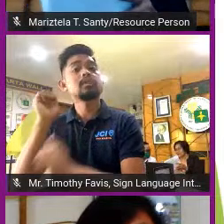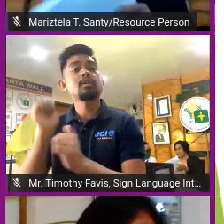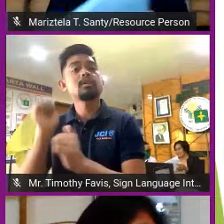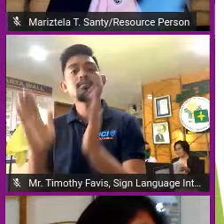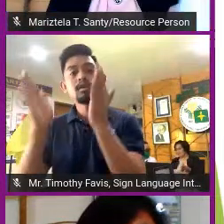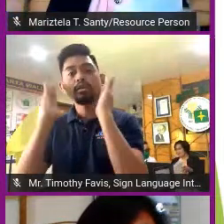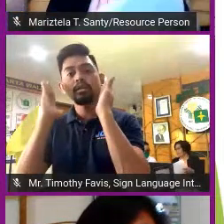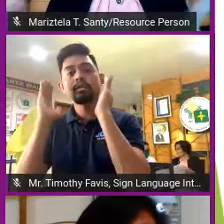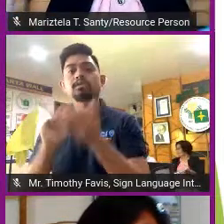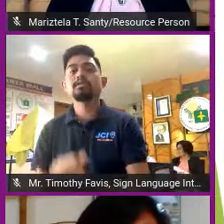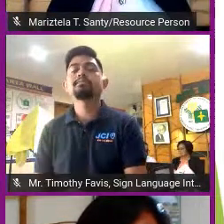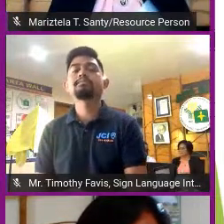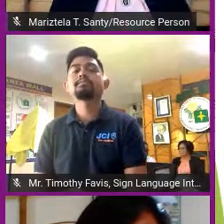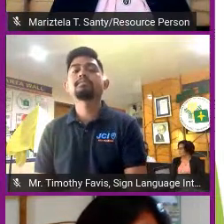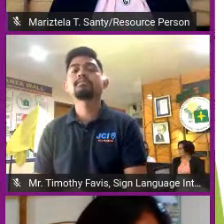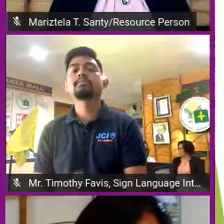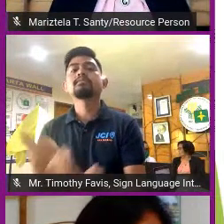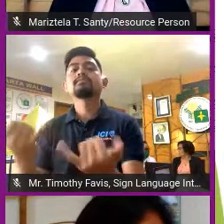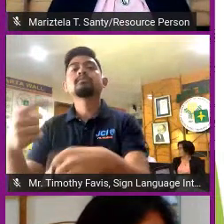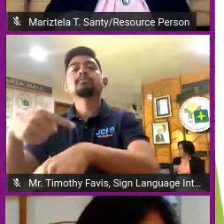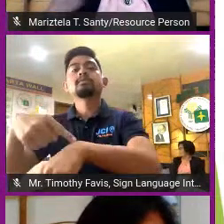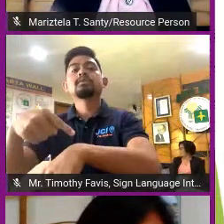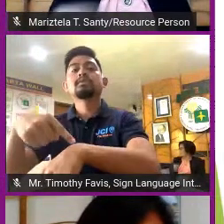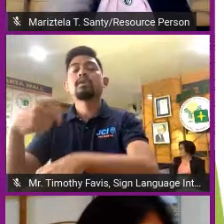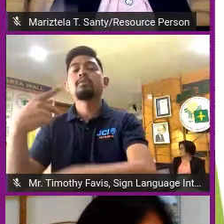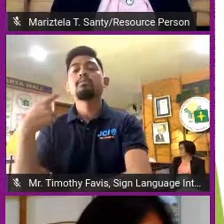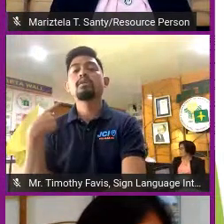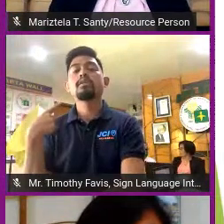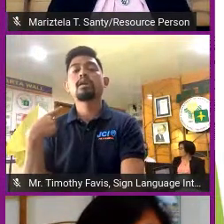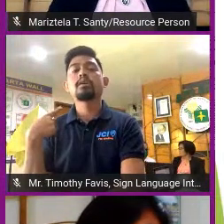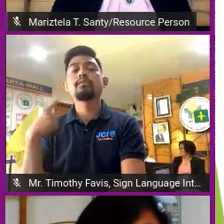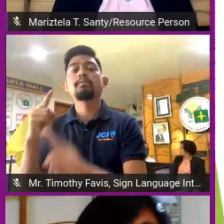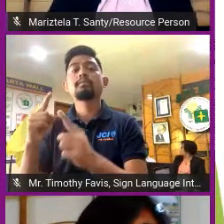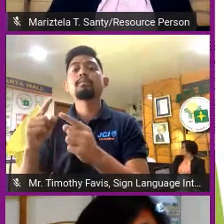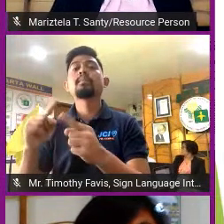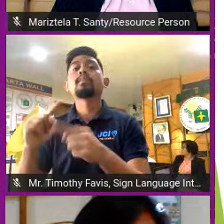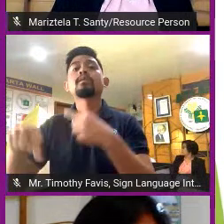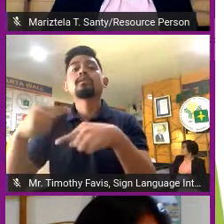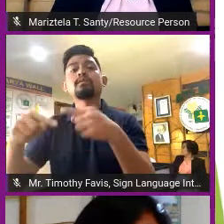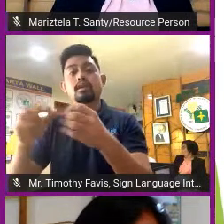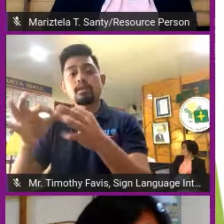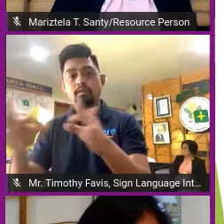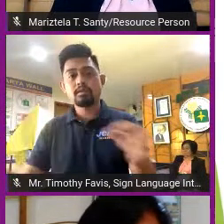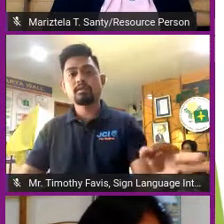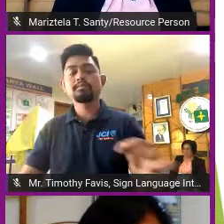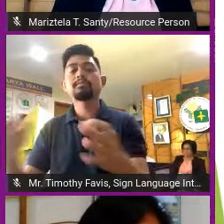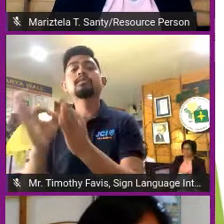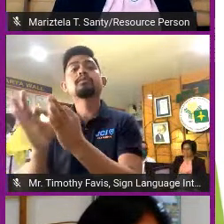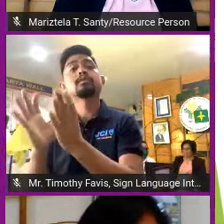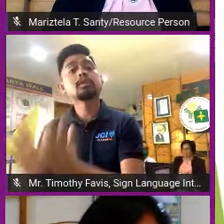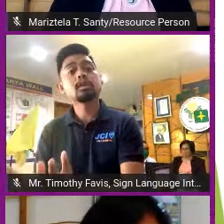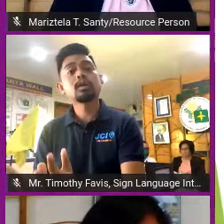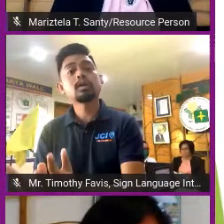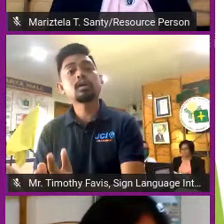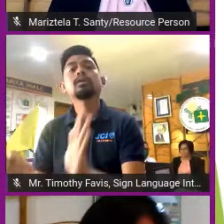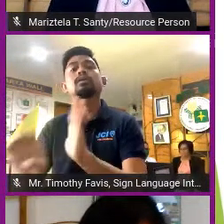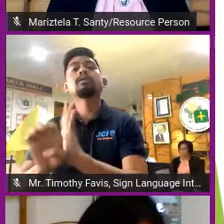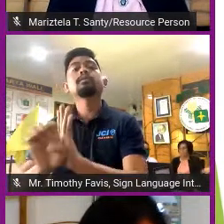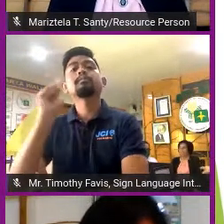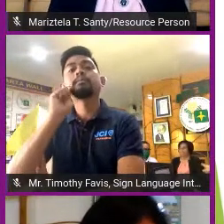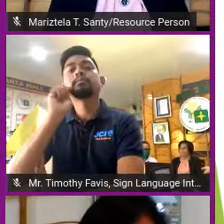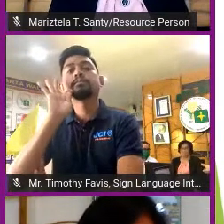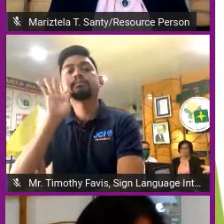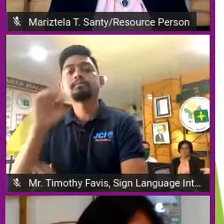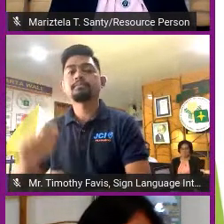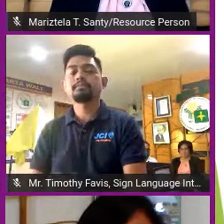ngayong araw po, makakasama po natin ang ating sign language interpreter na si Tim Tim at ang ating po resource person na